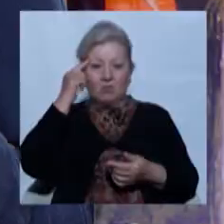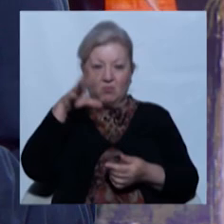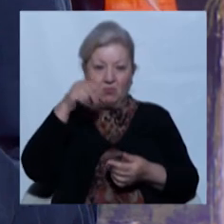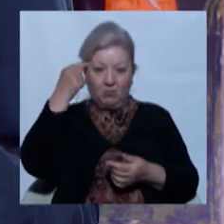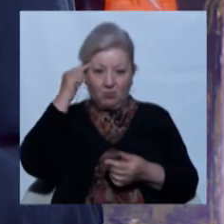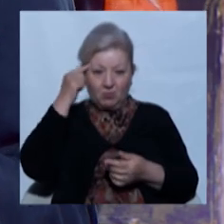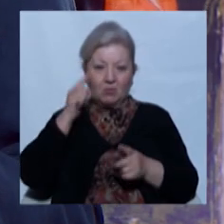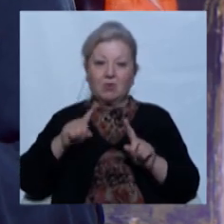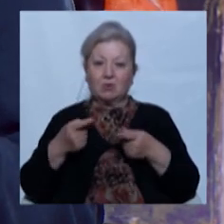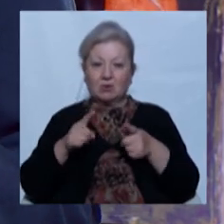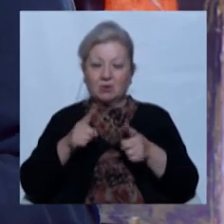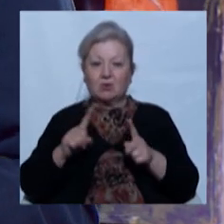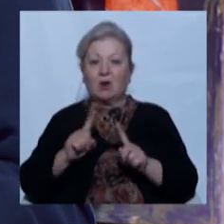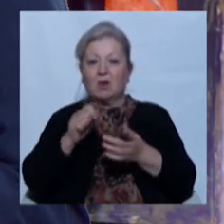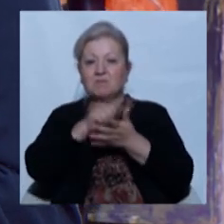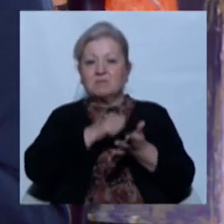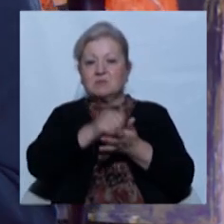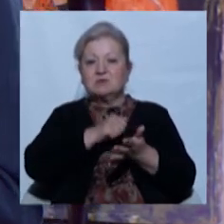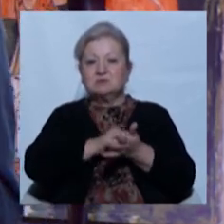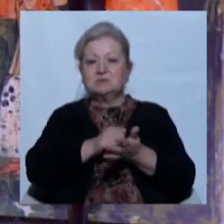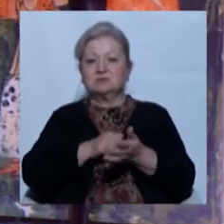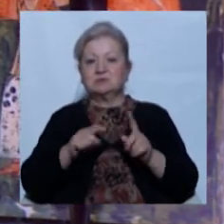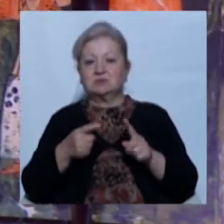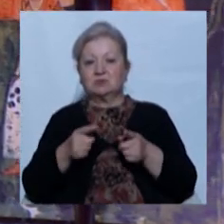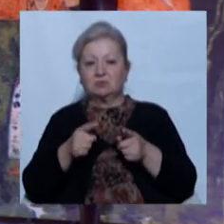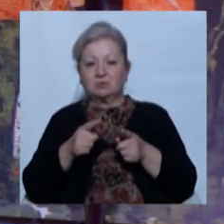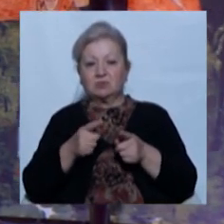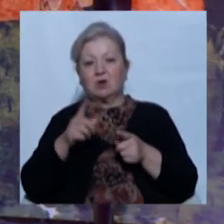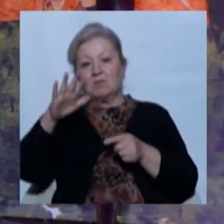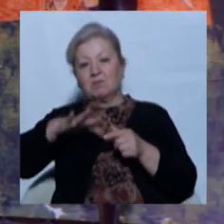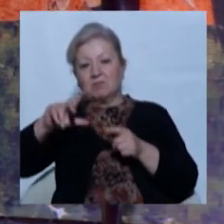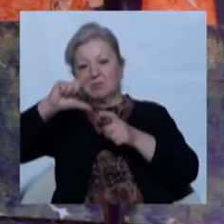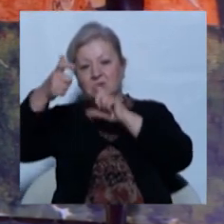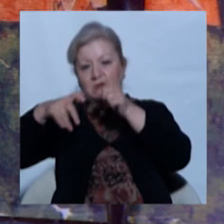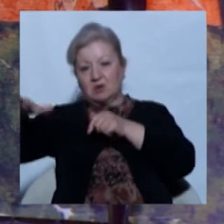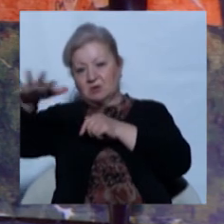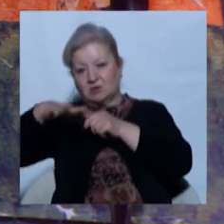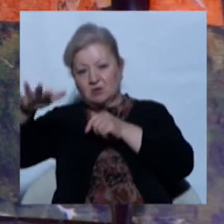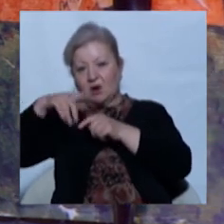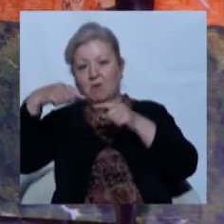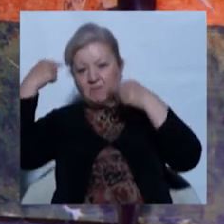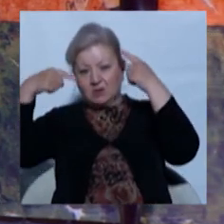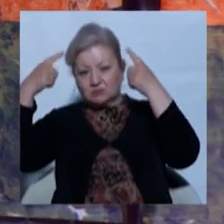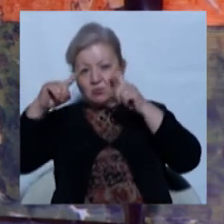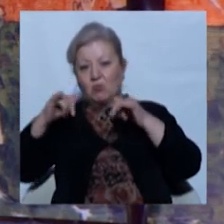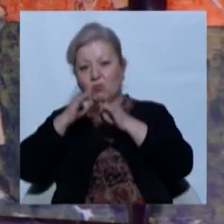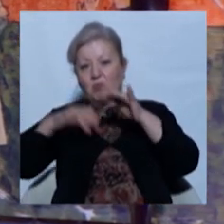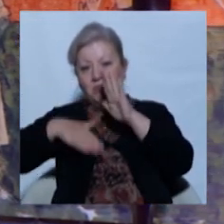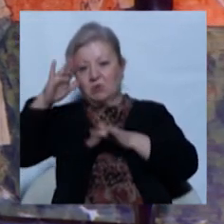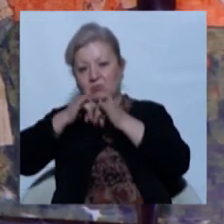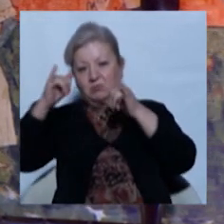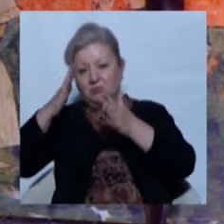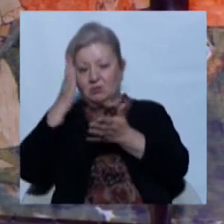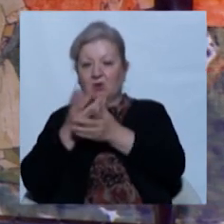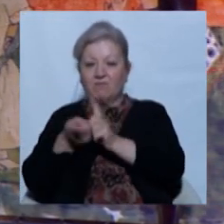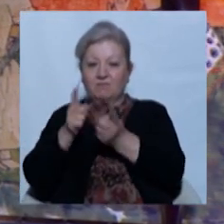რატომ, რა არის მიზეზები, რატომაც მთიან რეგიონში მეცხოველეობა უფრო მეტად არის განვითარებული,